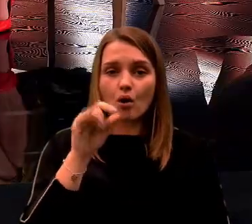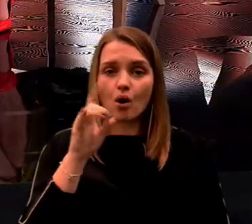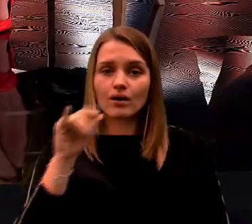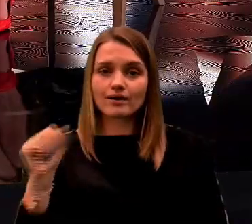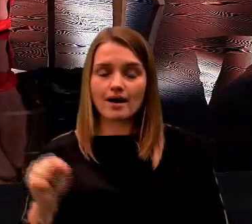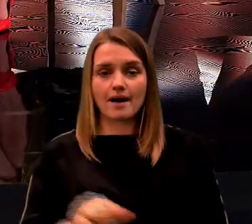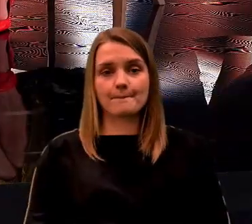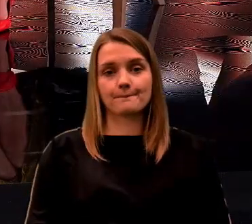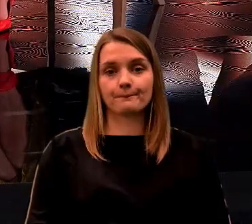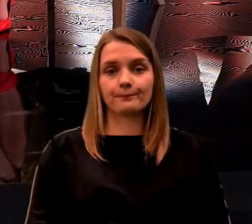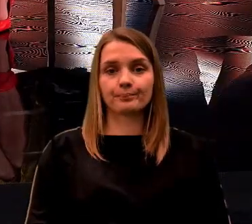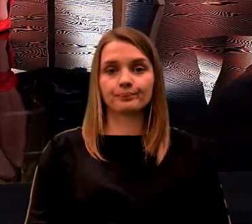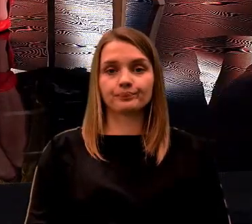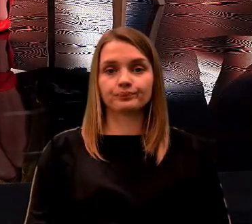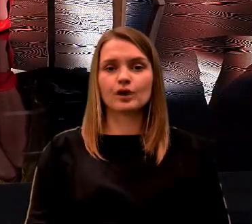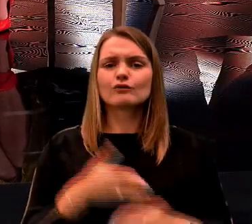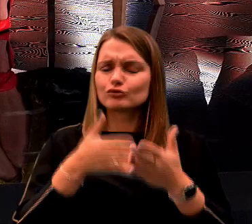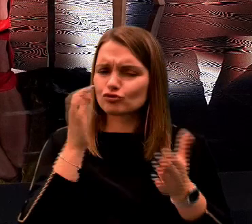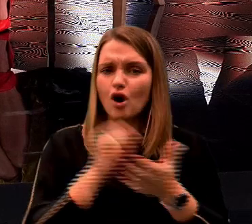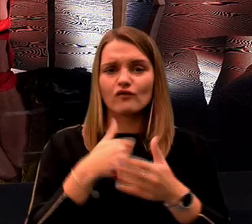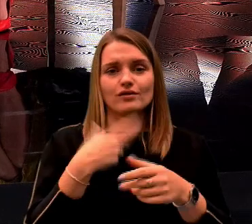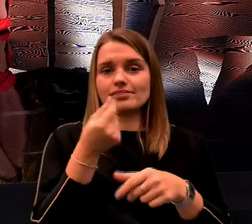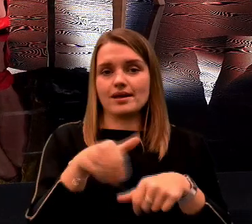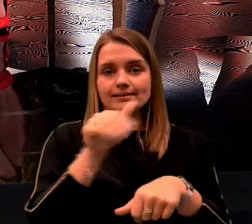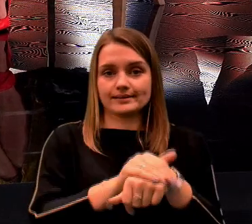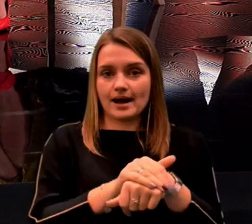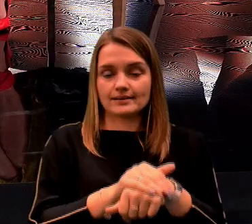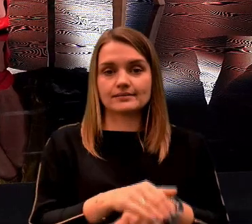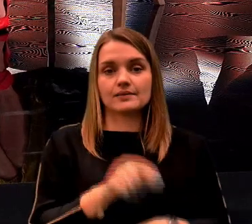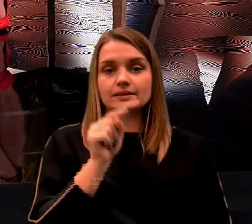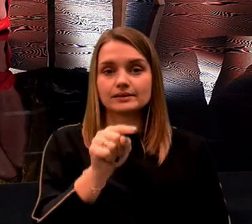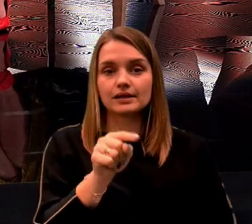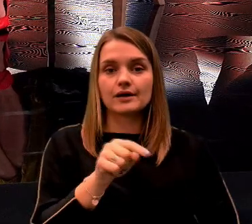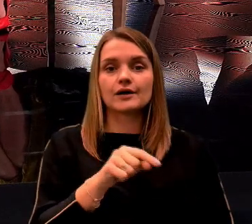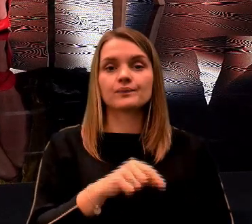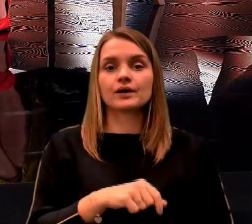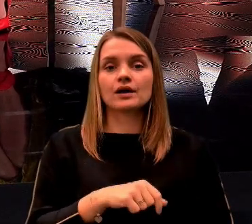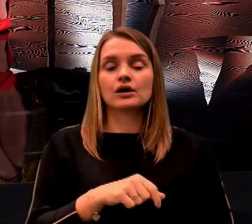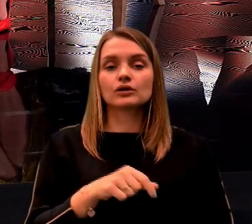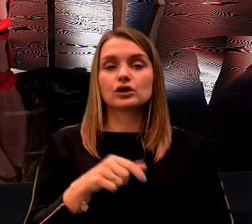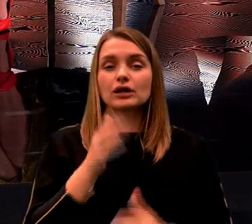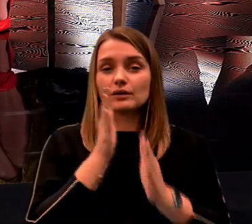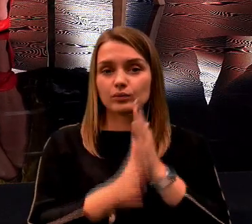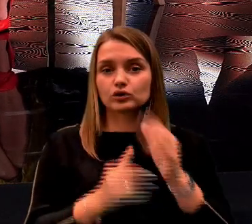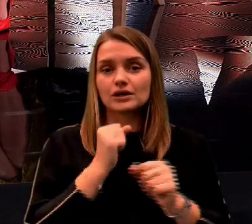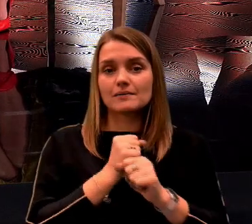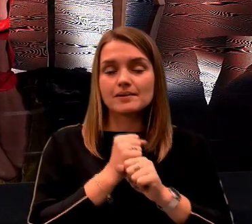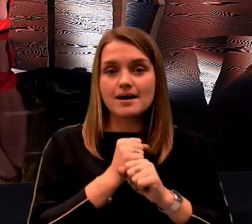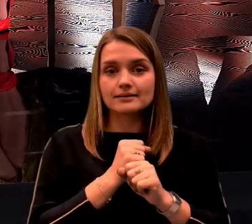I trzecia rzecz, znowu nie zgadzam się z tym, że przy prostych pracach, jak call center czy